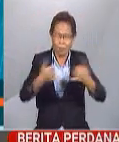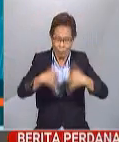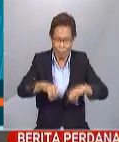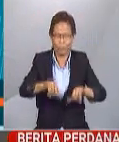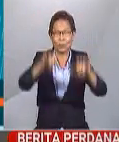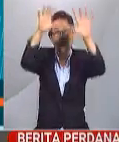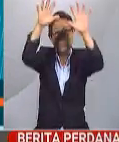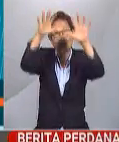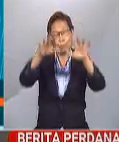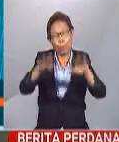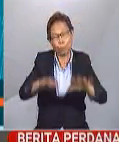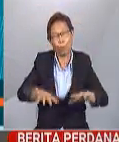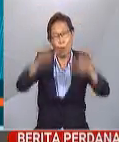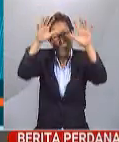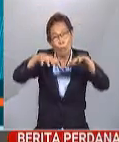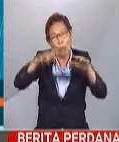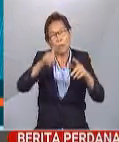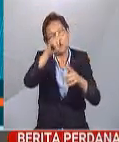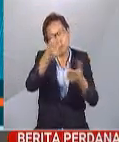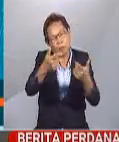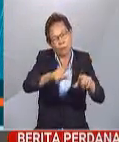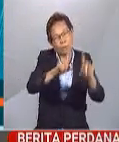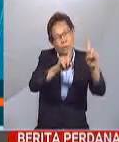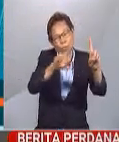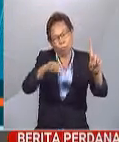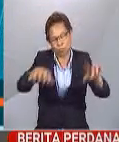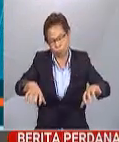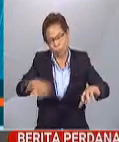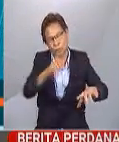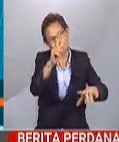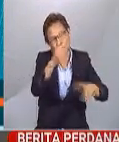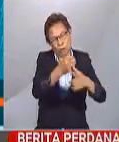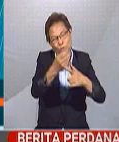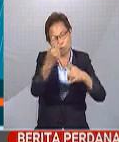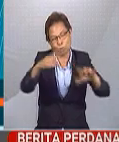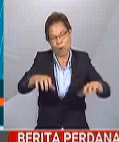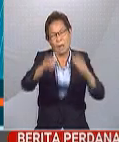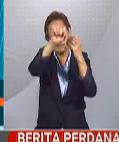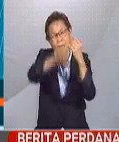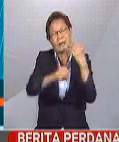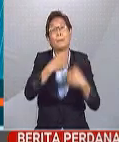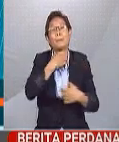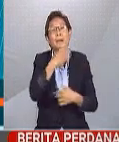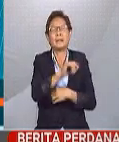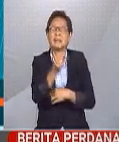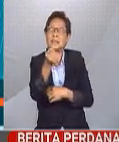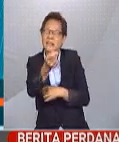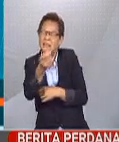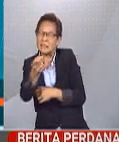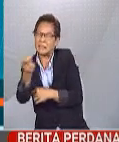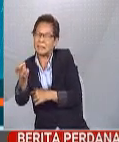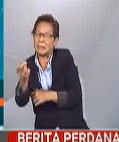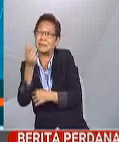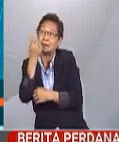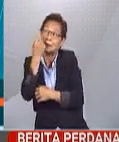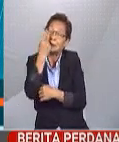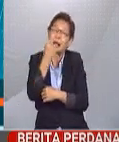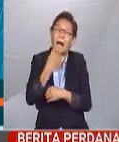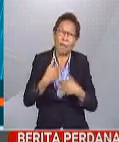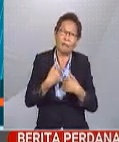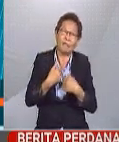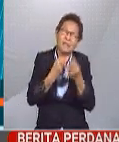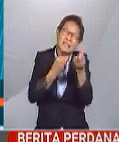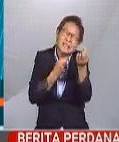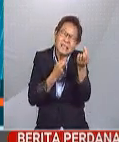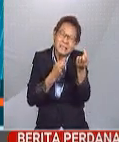lagi hujan berlaku di satu dua tempat melibatkan selatan negeri Perak dan juga Saki Bakir pada petang tadi. Masih lagi